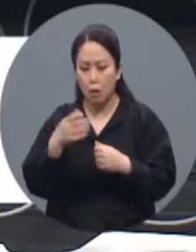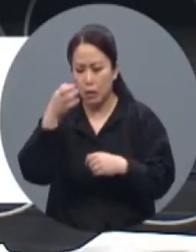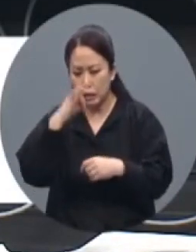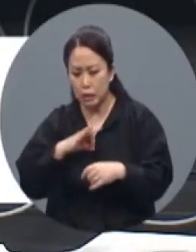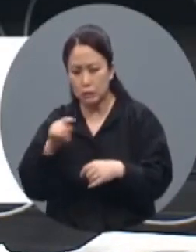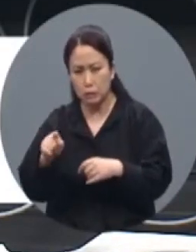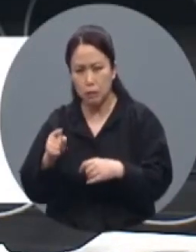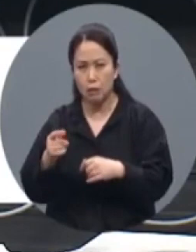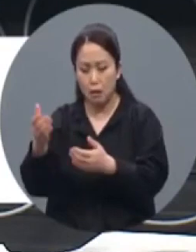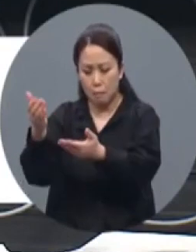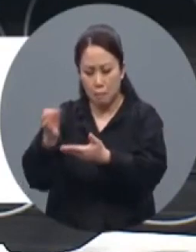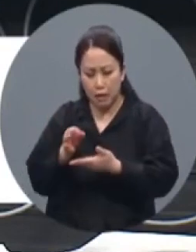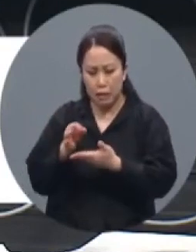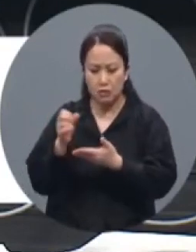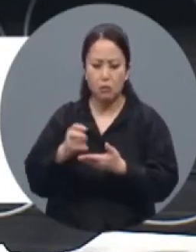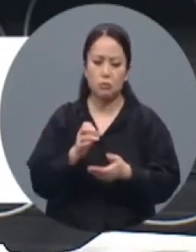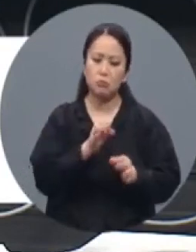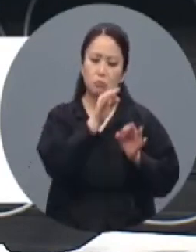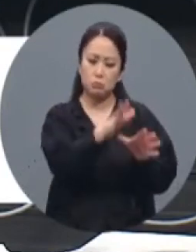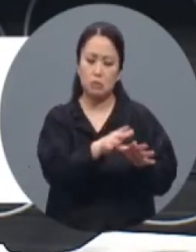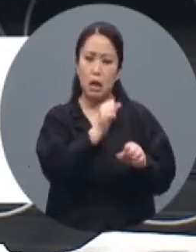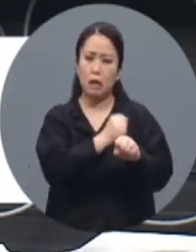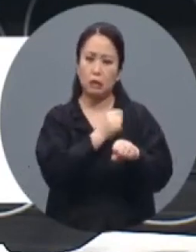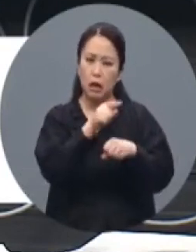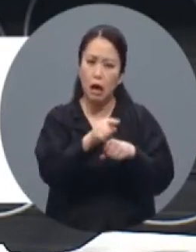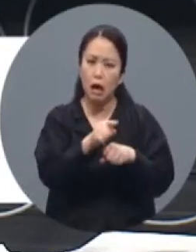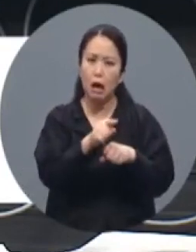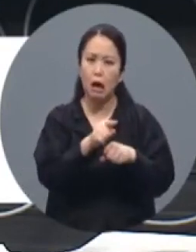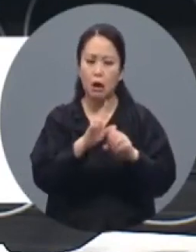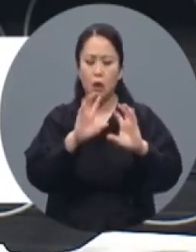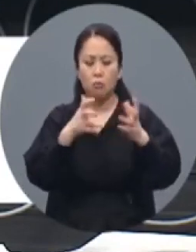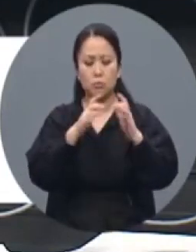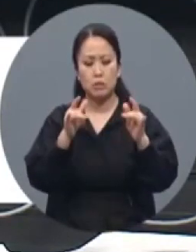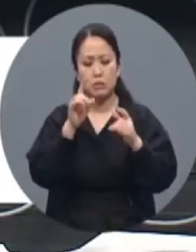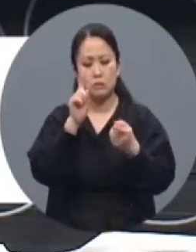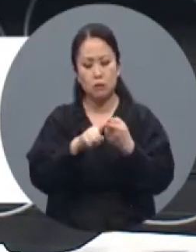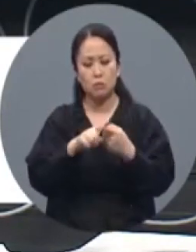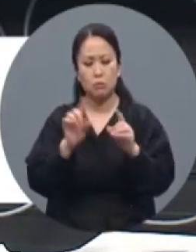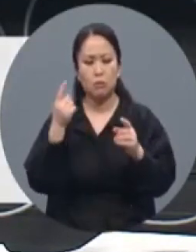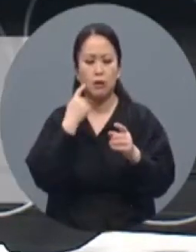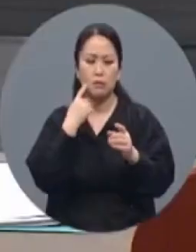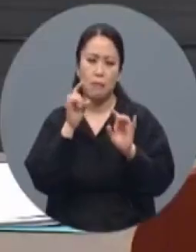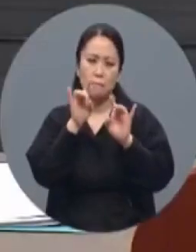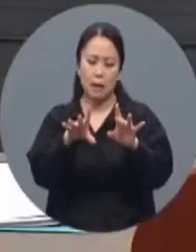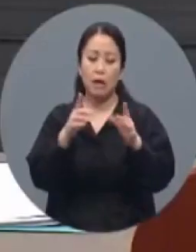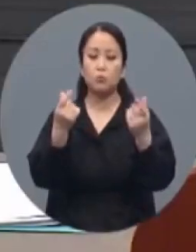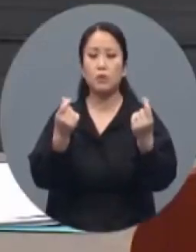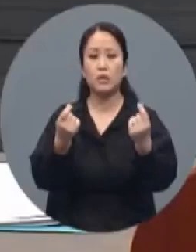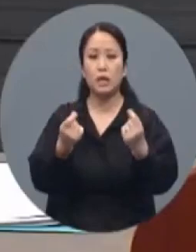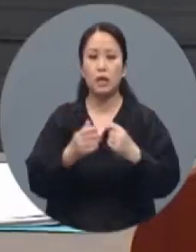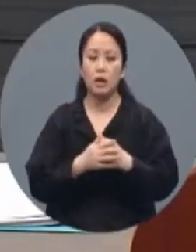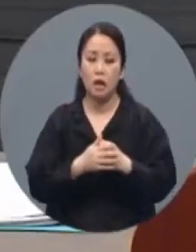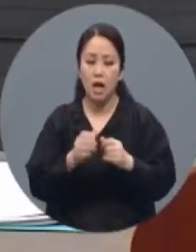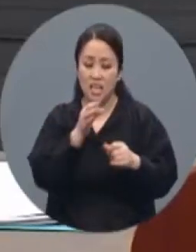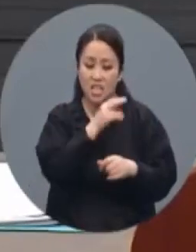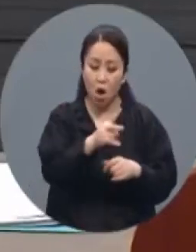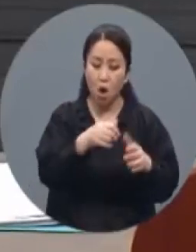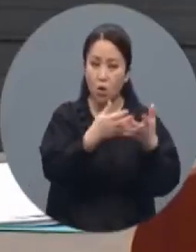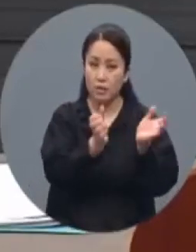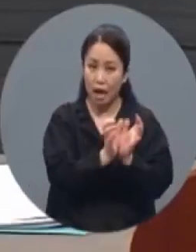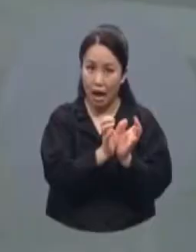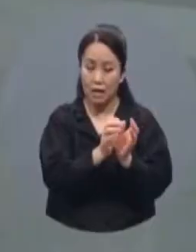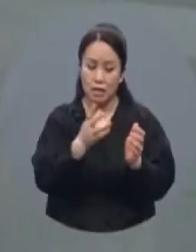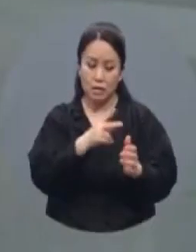이걸 받아서 이게 투자했다. 이게 국민적 기만입니다, 이게. 여당 의원이